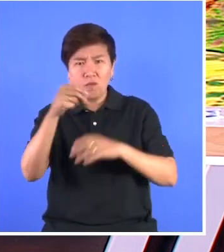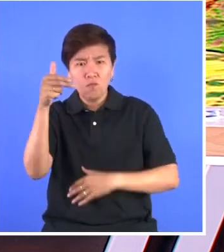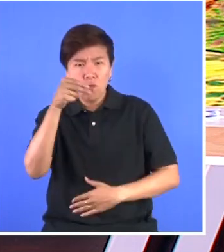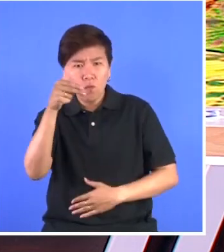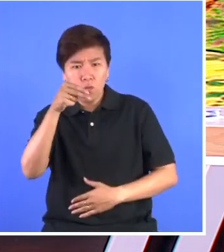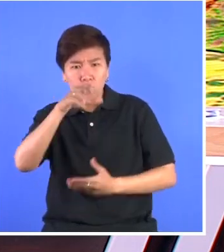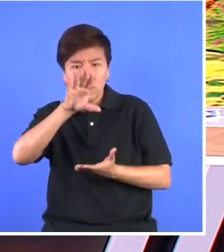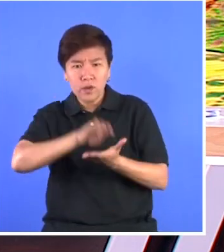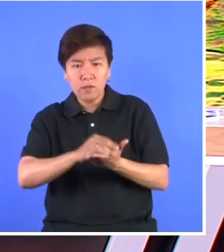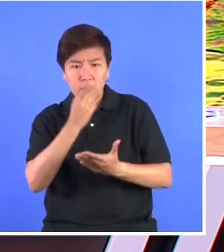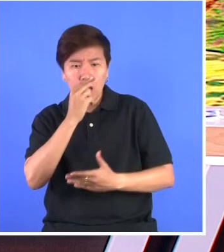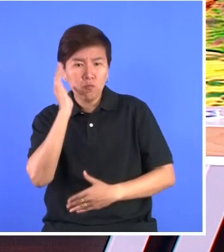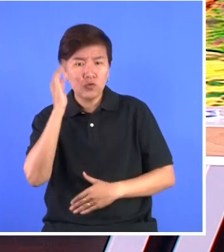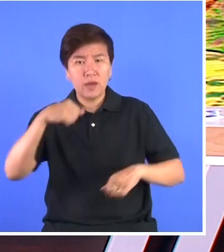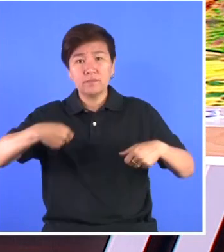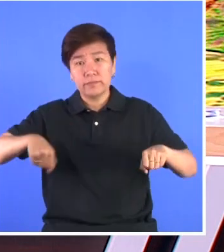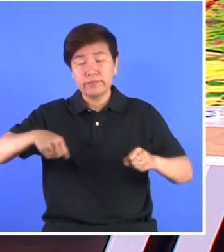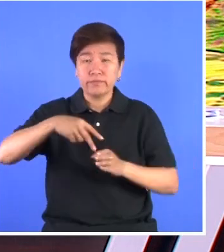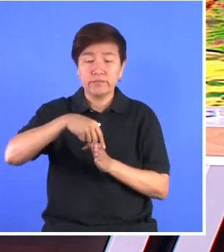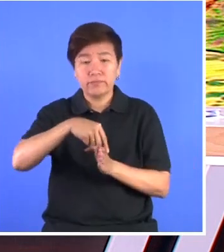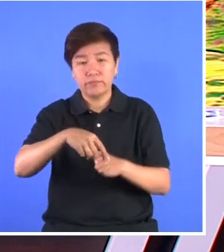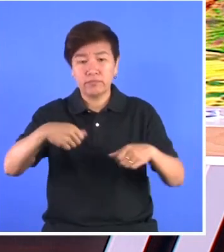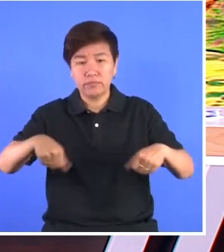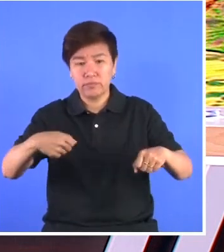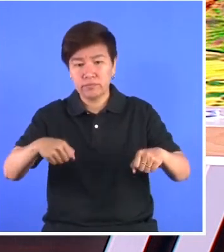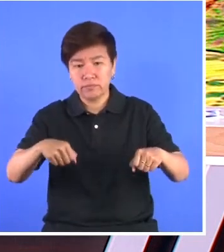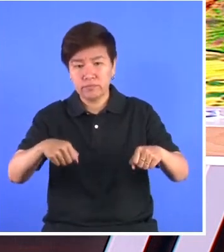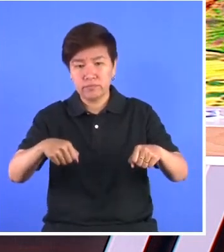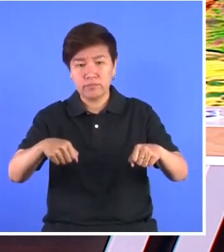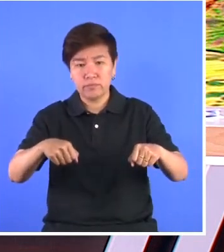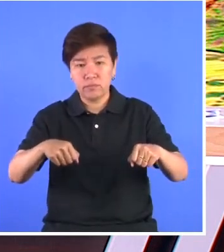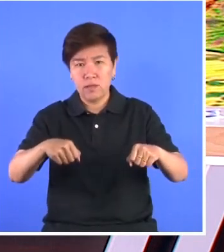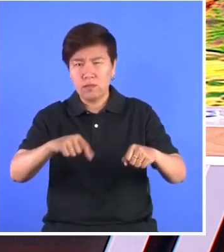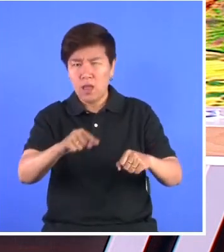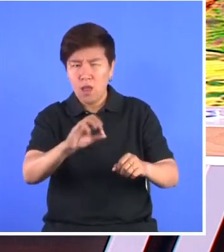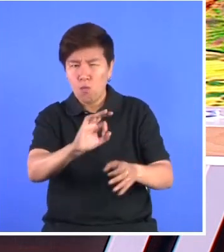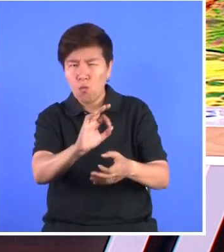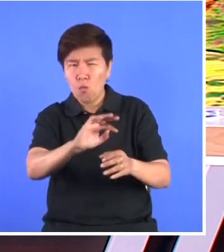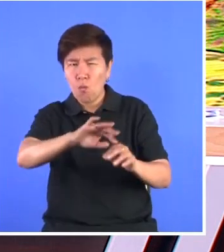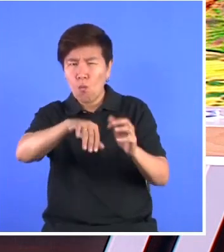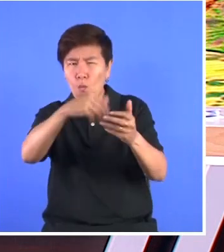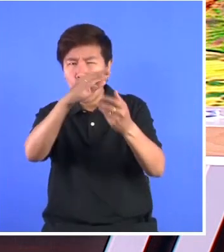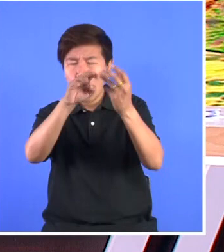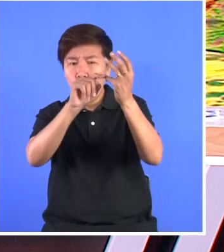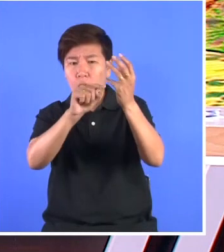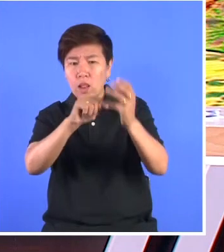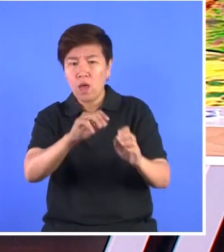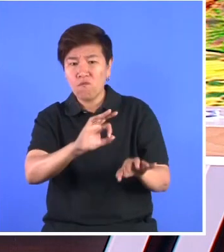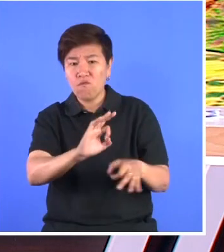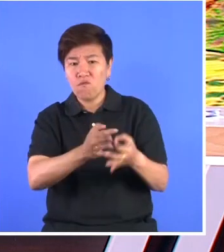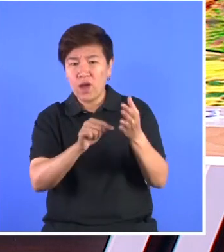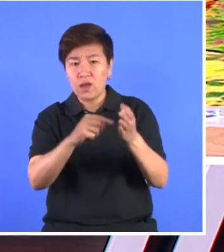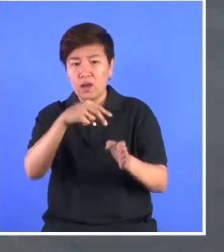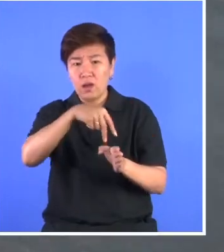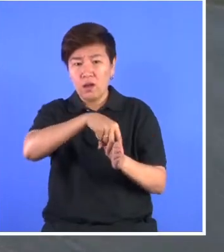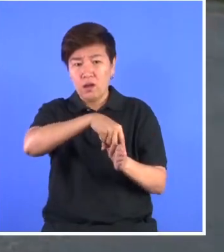เห็นว่ามีผู้ชายก็ขี่มาเสร็จปุ๊บลักษณะก็คือมีควันออกมาแล้วมีไฟออกมาแล้วหลังจากนั้นคนขี่มอเตอร์ไซค์ไฟฟ้